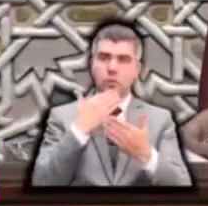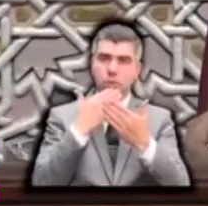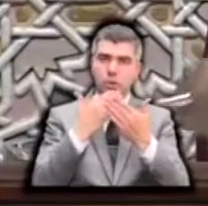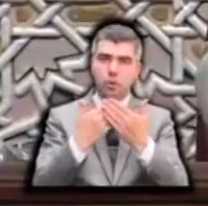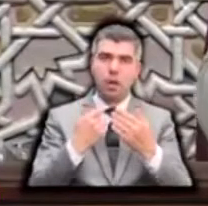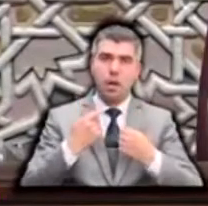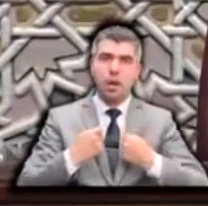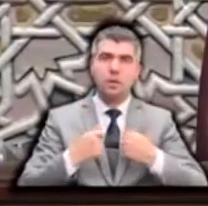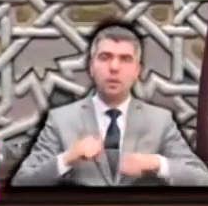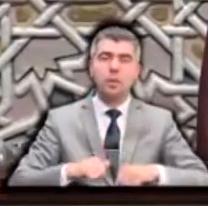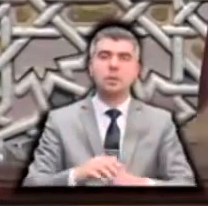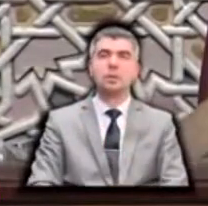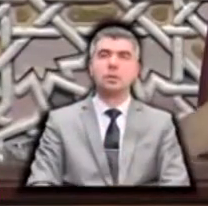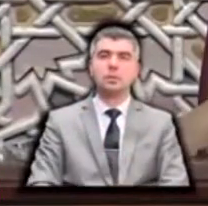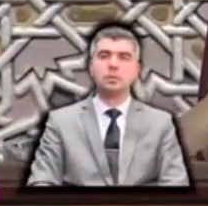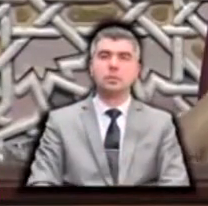السيد الوزير